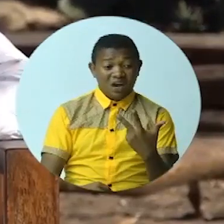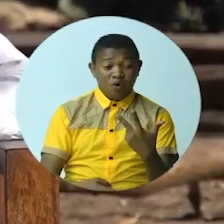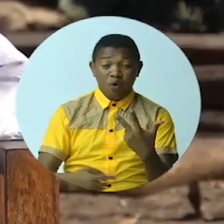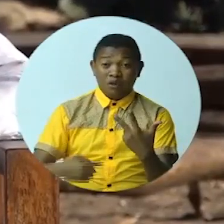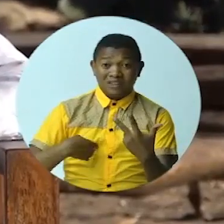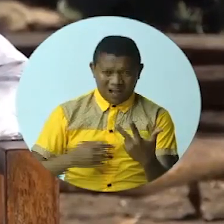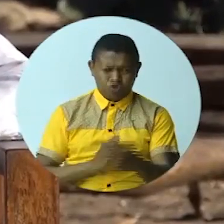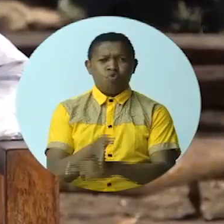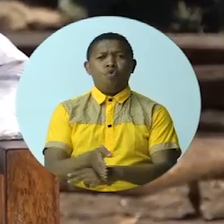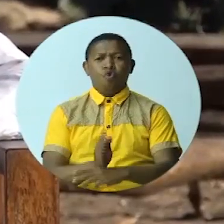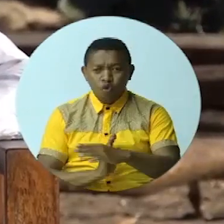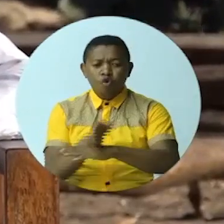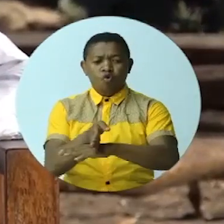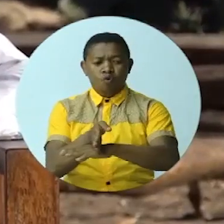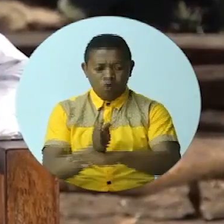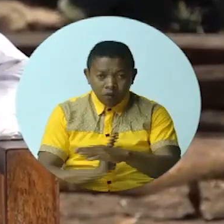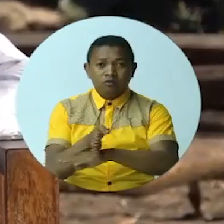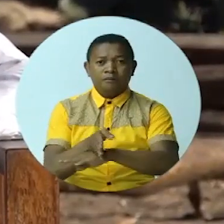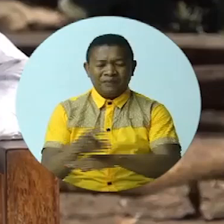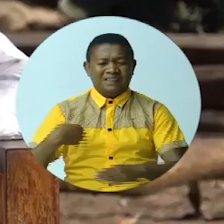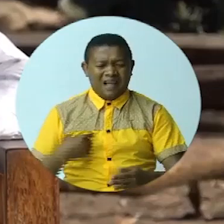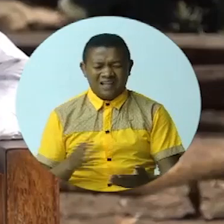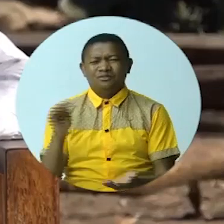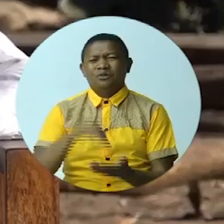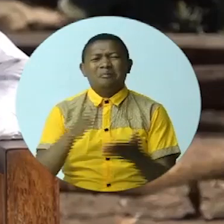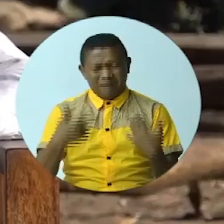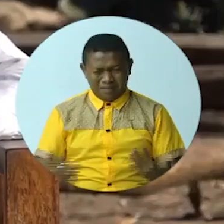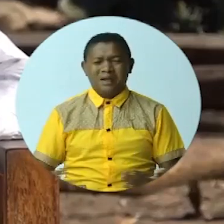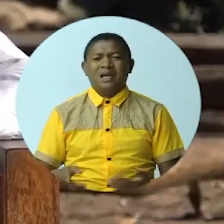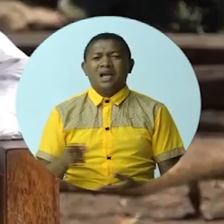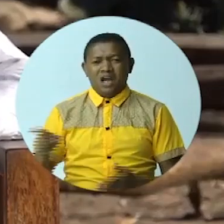Betsaka ireo foto-drafitrasa zay efa nataontsika,